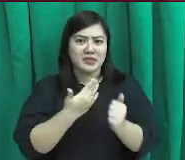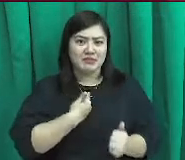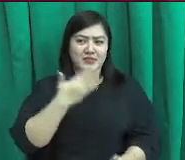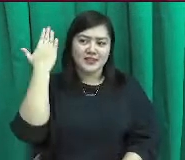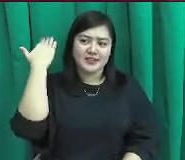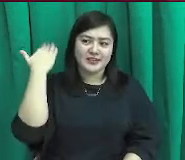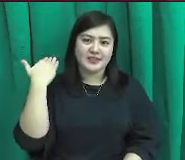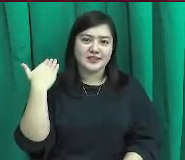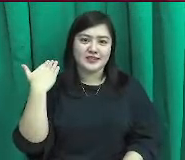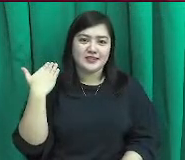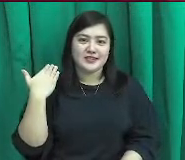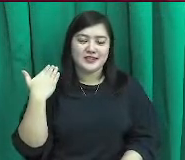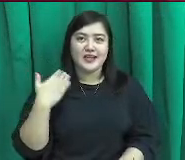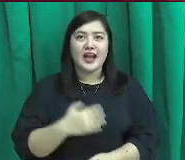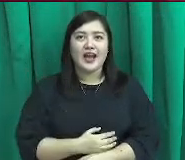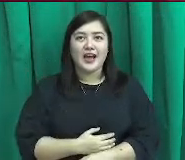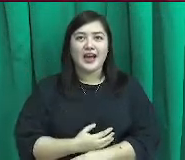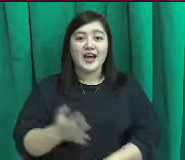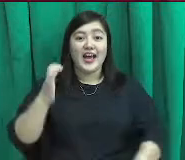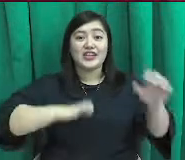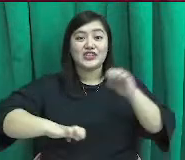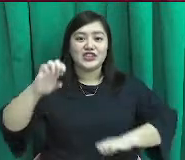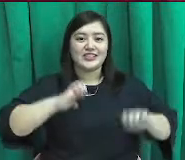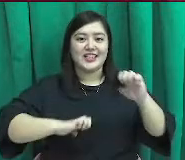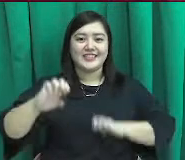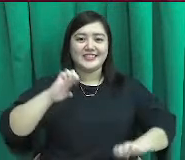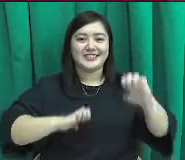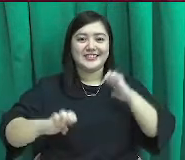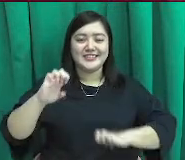Magandang tandem. Banding. Yeah. And